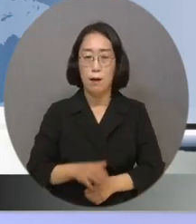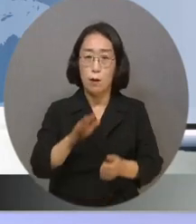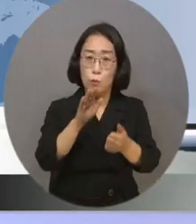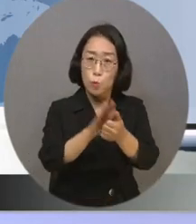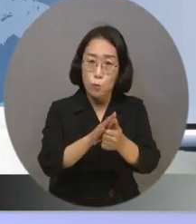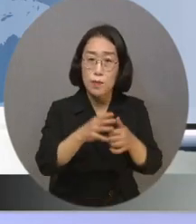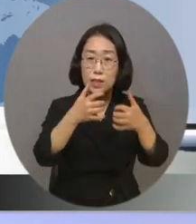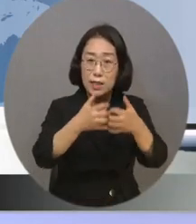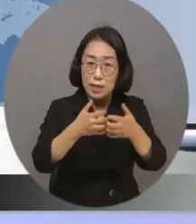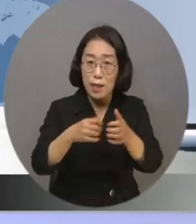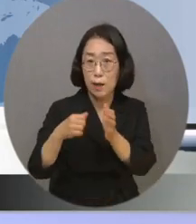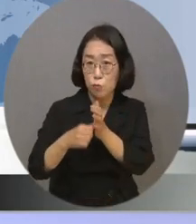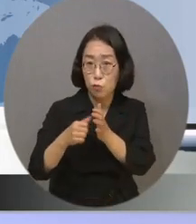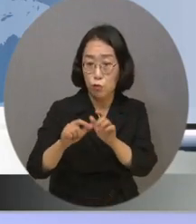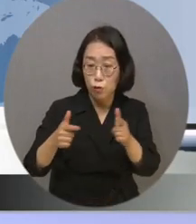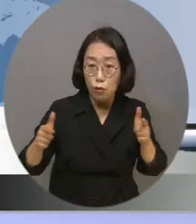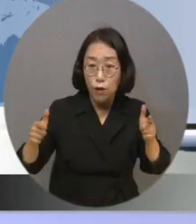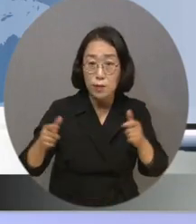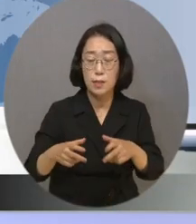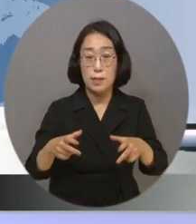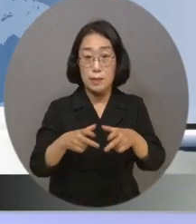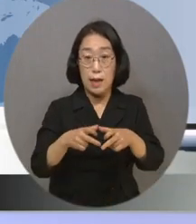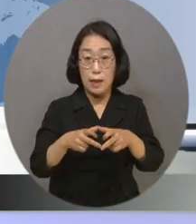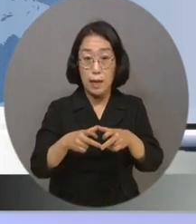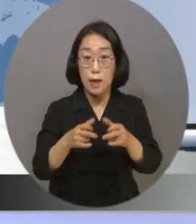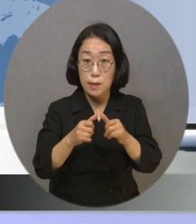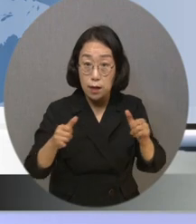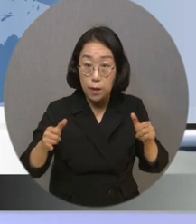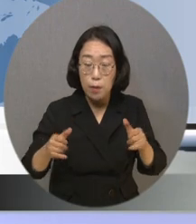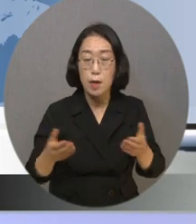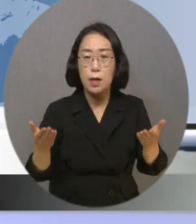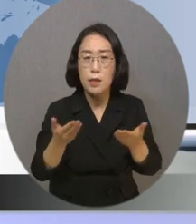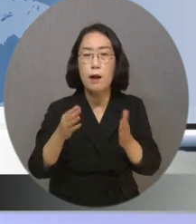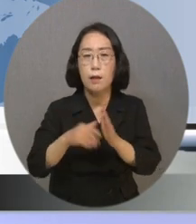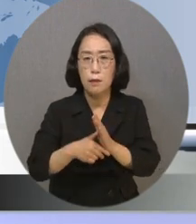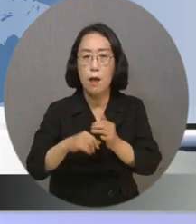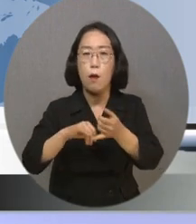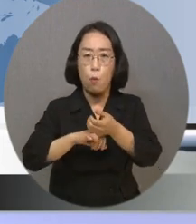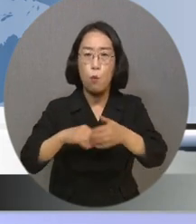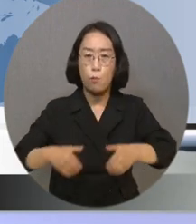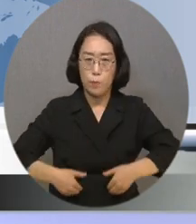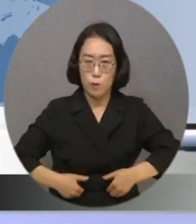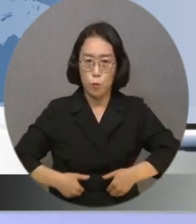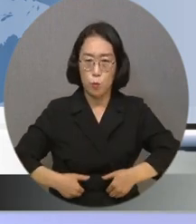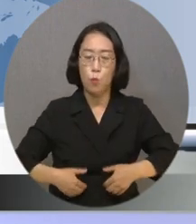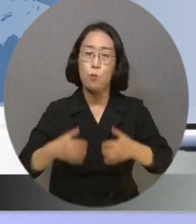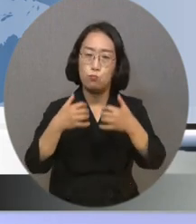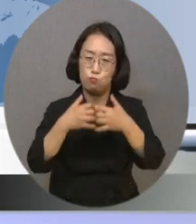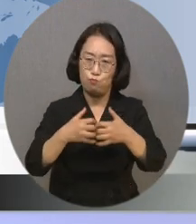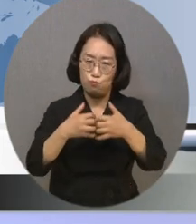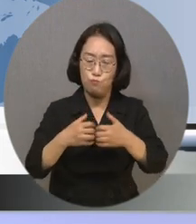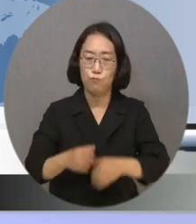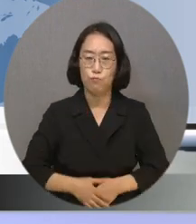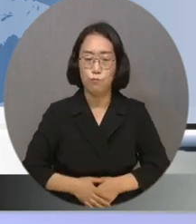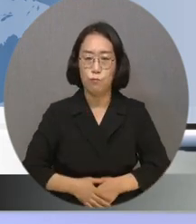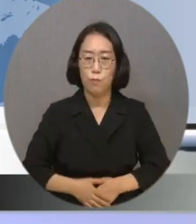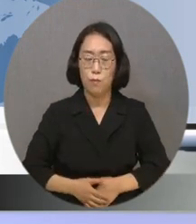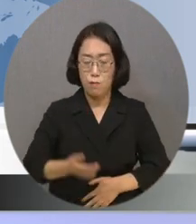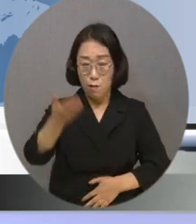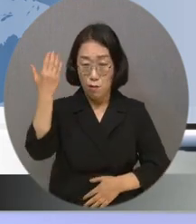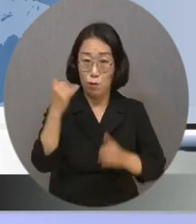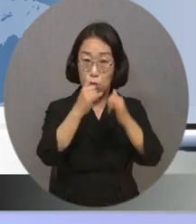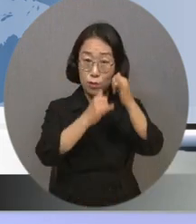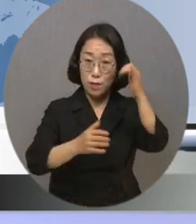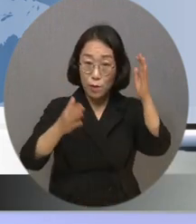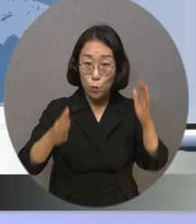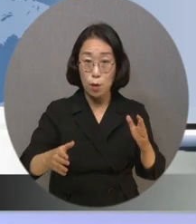보조공학기기는 앞선 이야기처럼 장애가 있는 근로자의 직업 생활을 돕기 위해 개발된 기기입니다. 지나온 시간 동안